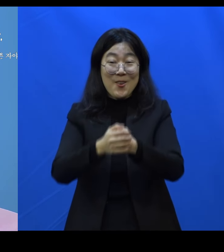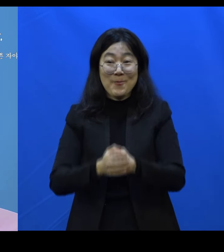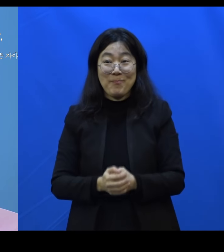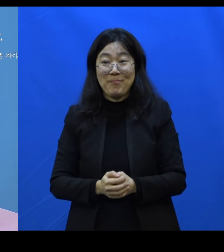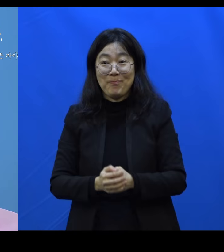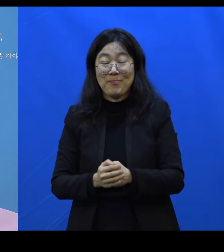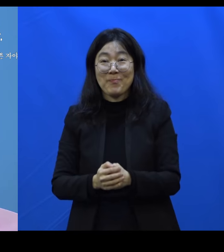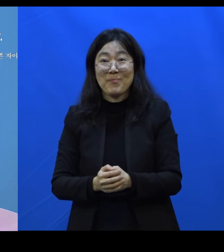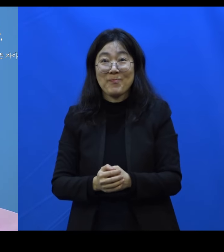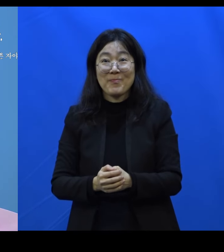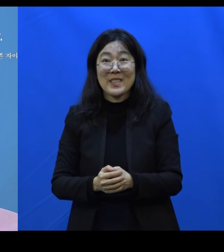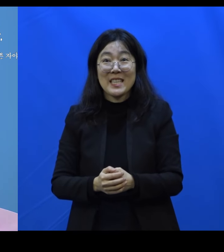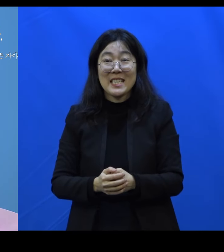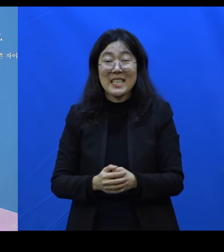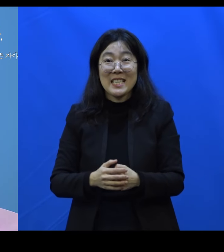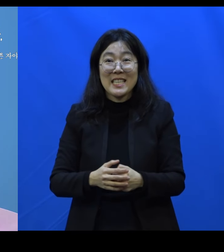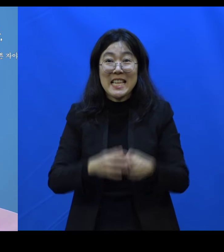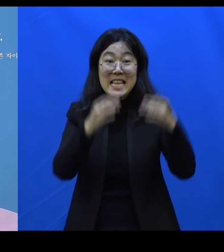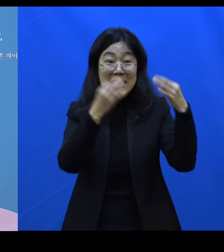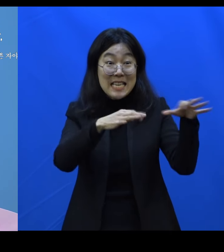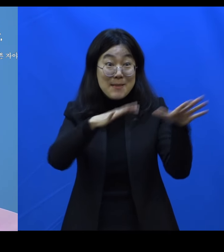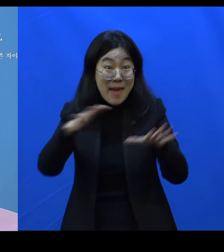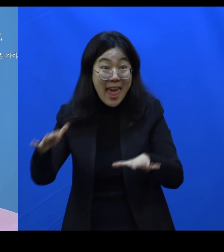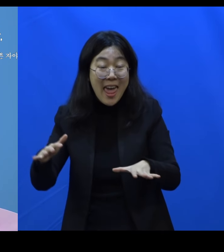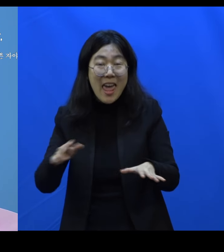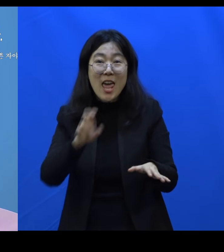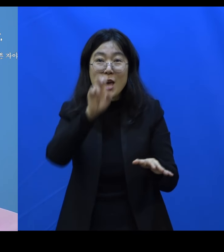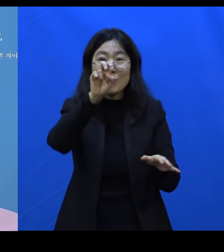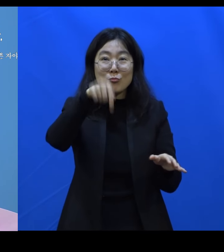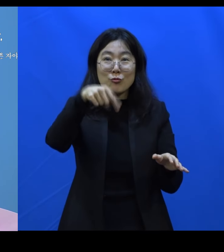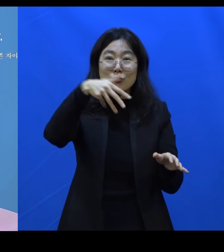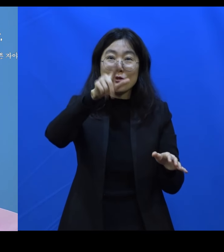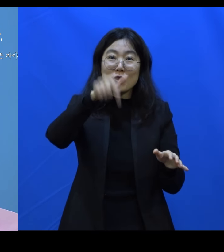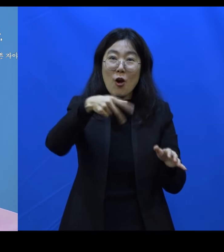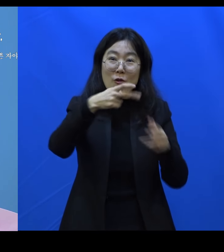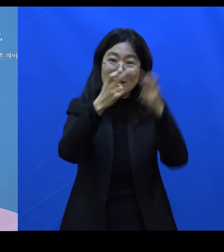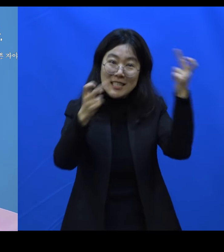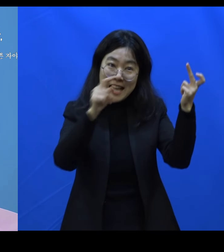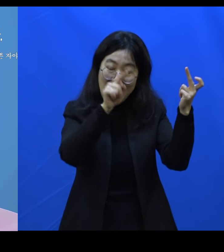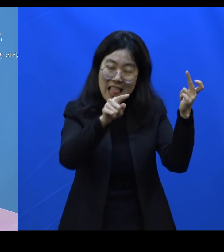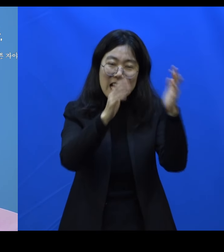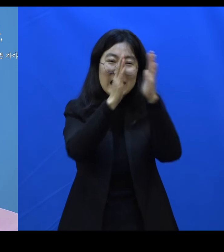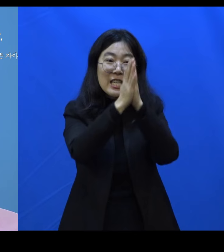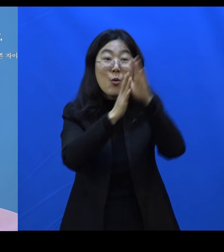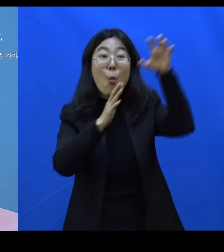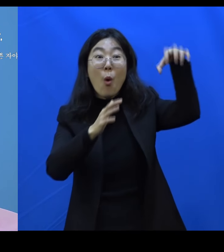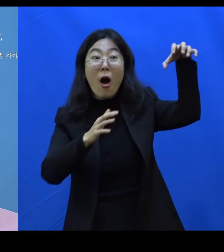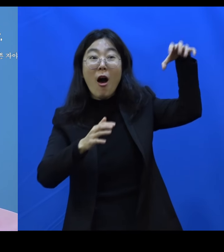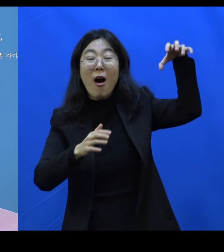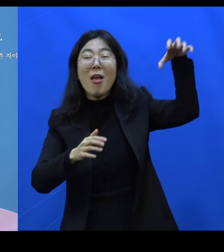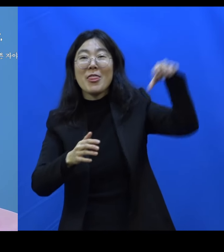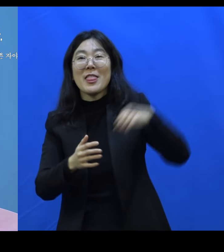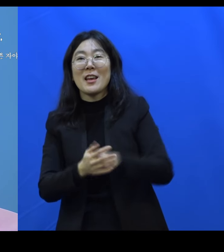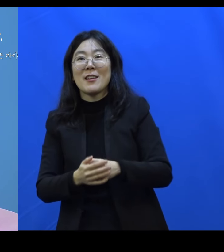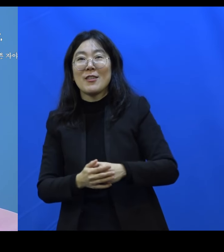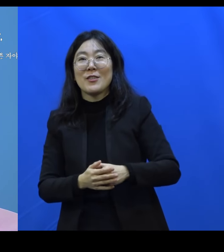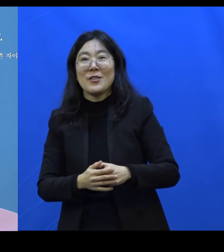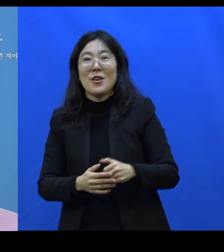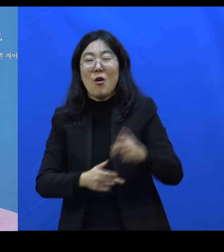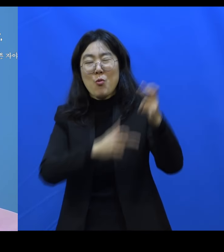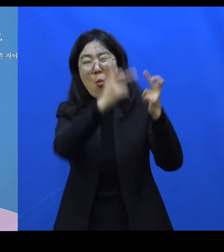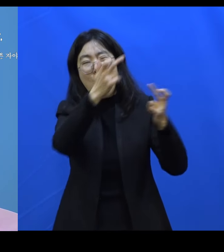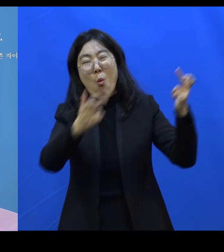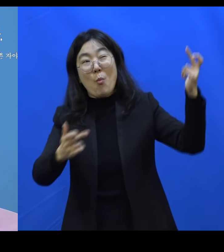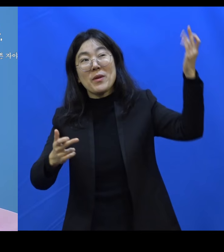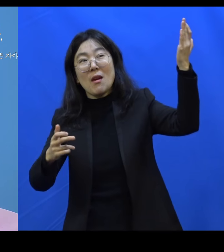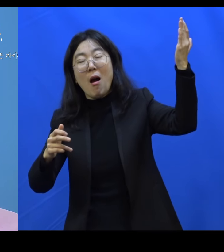저는 이제 주로 이 김해 생림에 있는 무척산, 해발 한 750, 이 금정산하고 비슷한